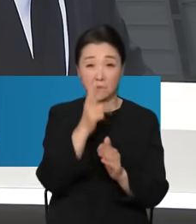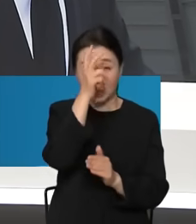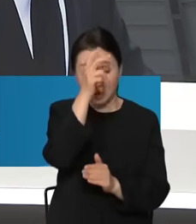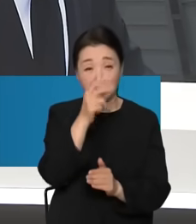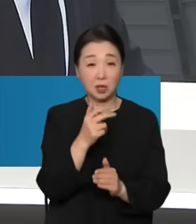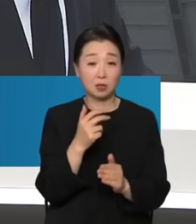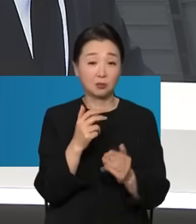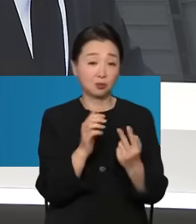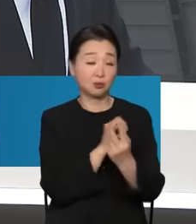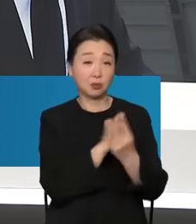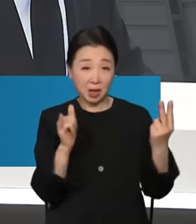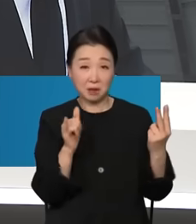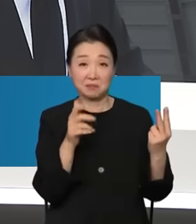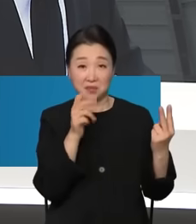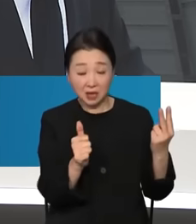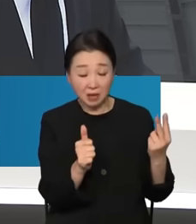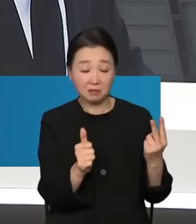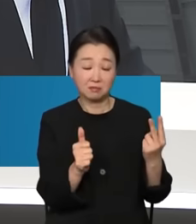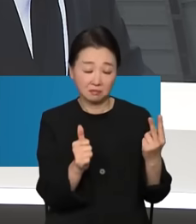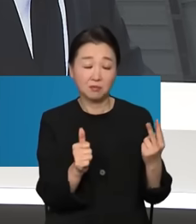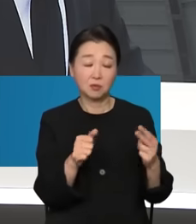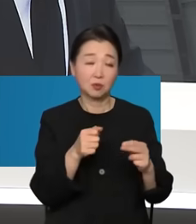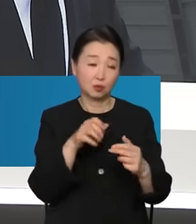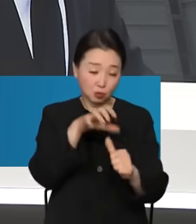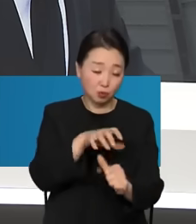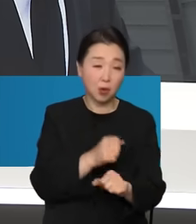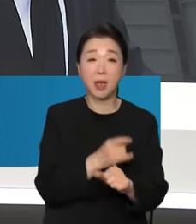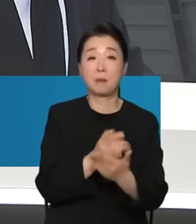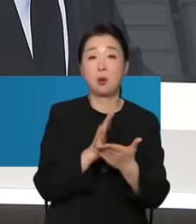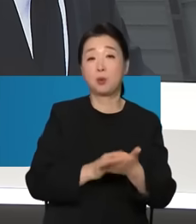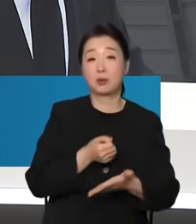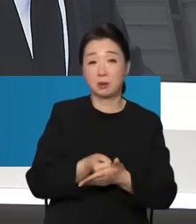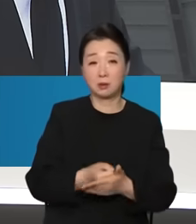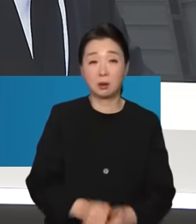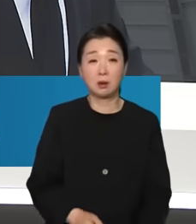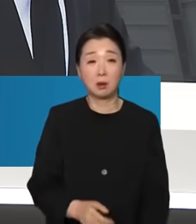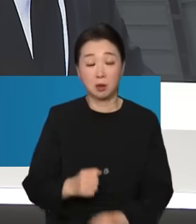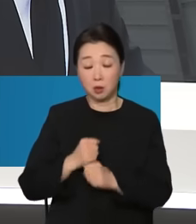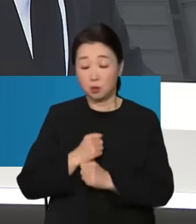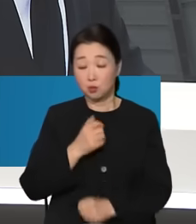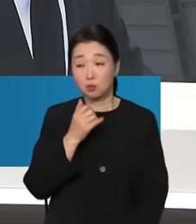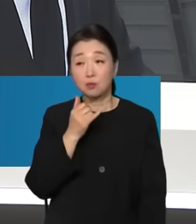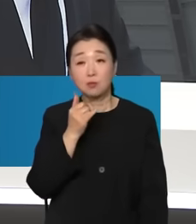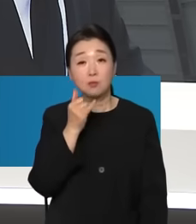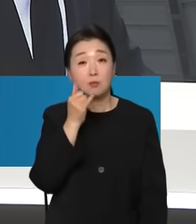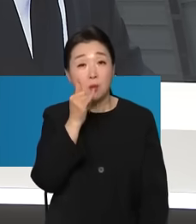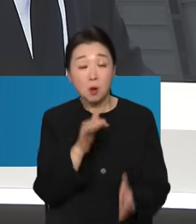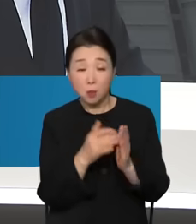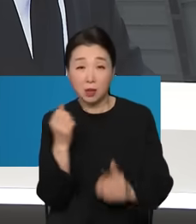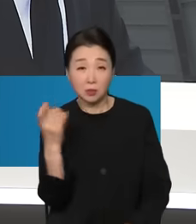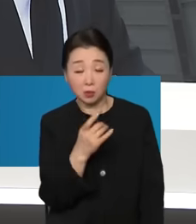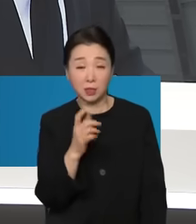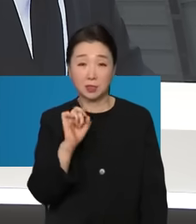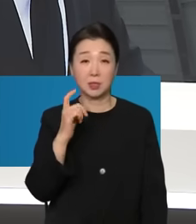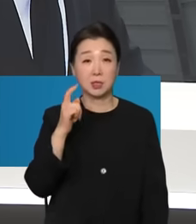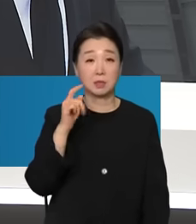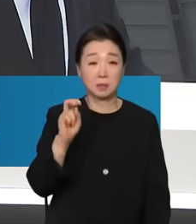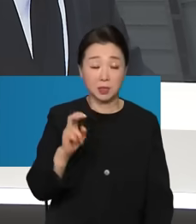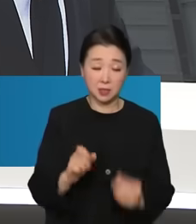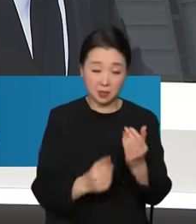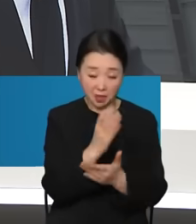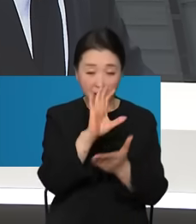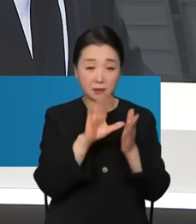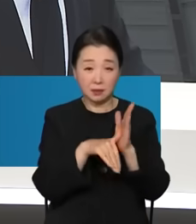두명의 구속 여부가 오늘 결정됩니다 군보안 전화와 CCTV 등 내란 당시 결정적 상황을 파악할 수